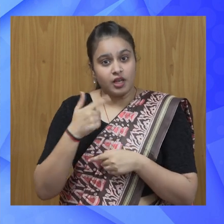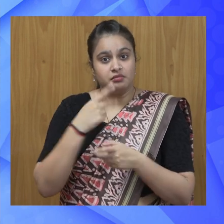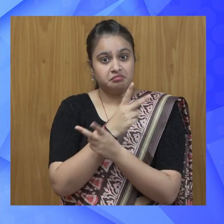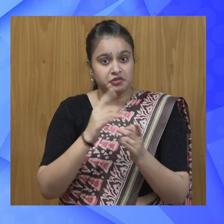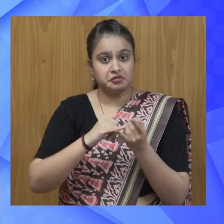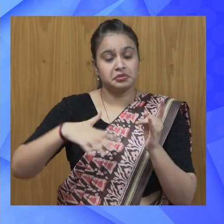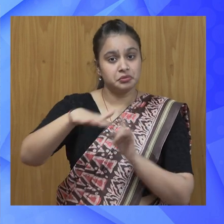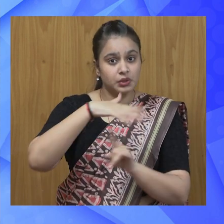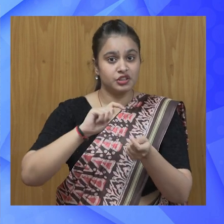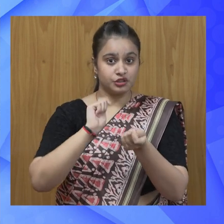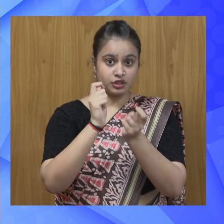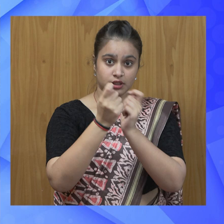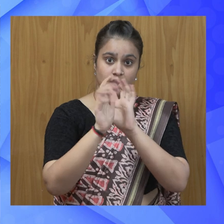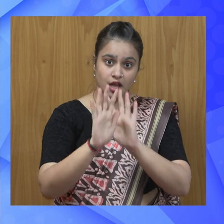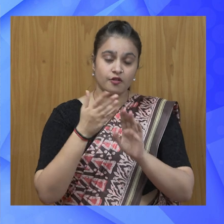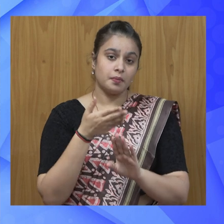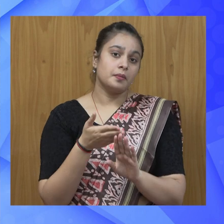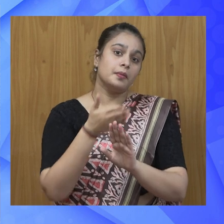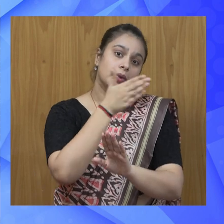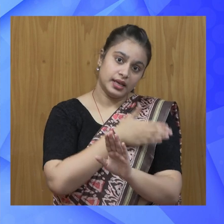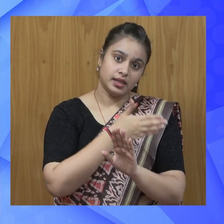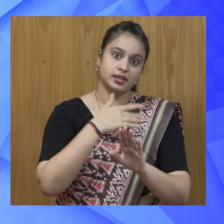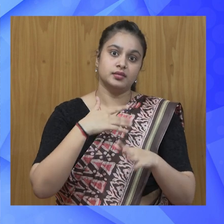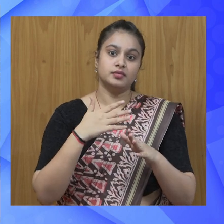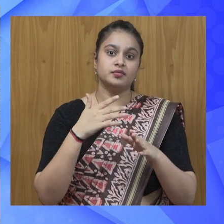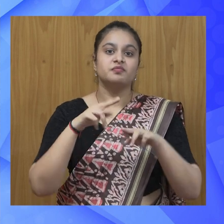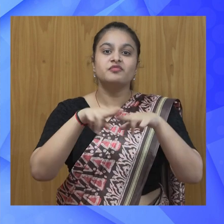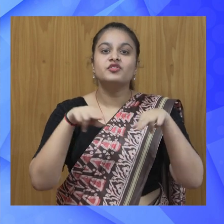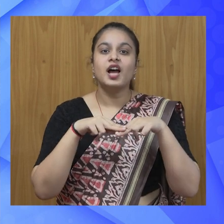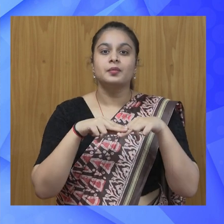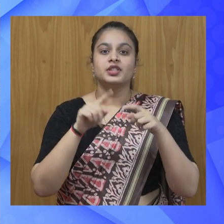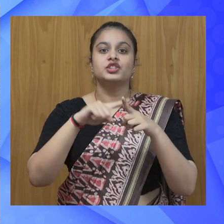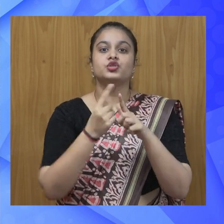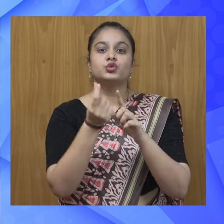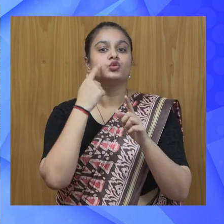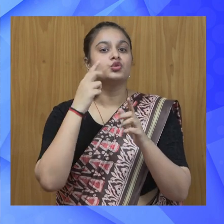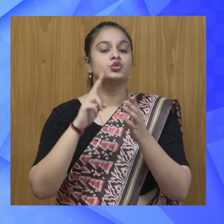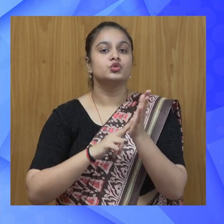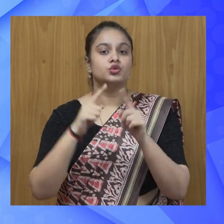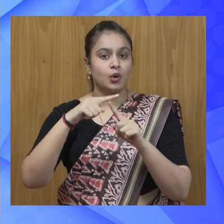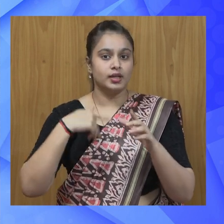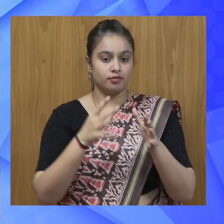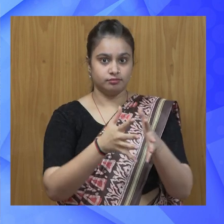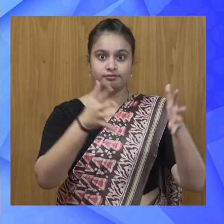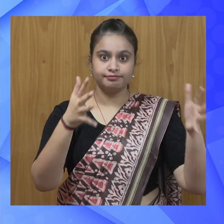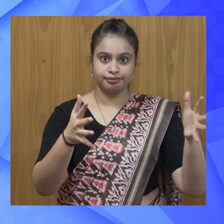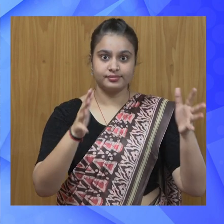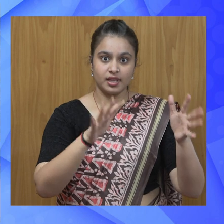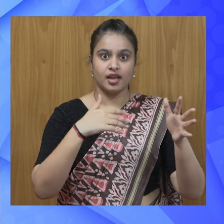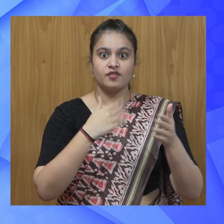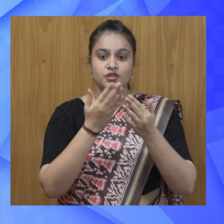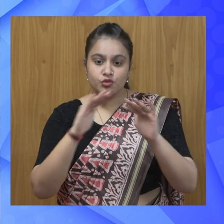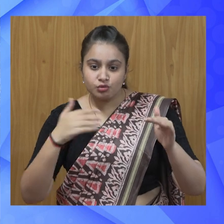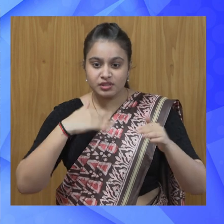परिदृश्य बदला है कि पहले संयुक्त परिवार हुआ करते थे और पता ही नहीं चलता था कि